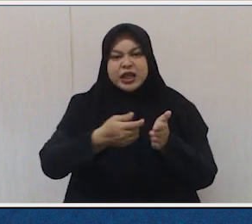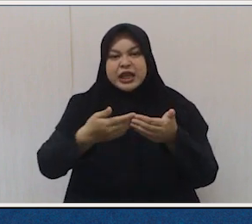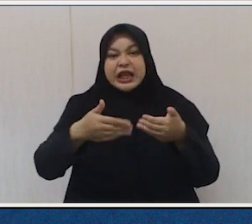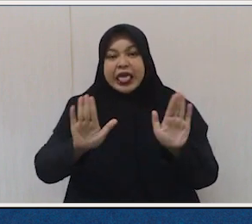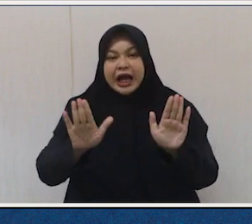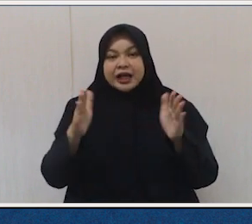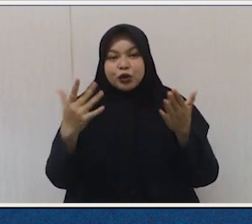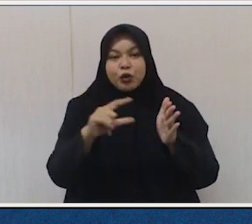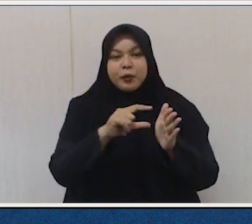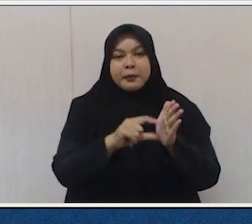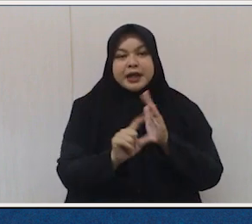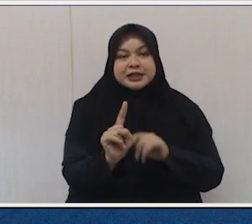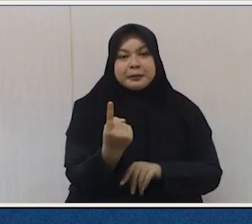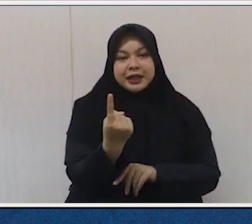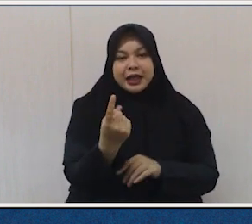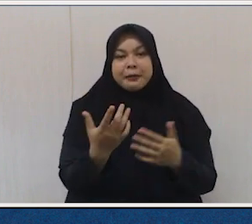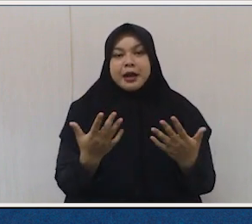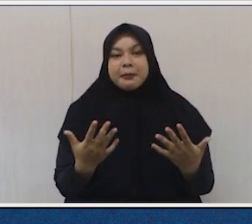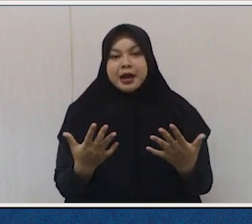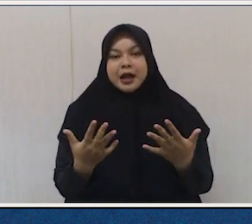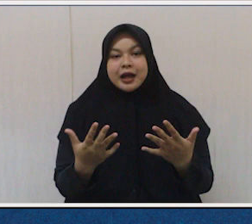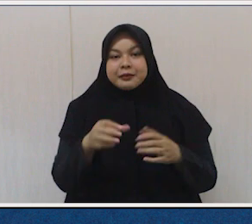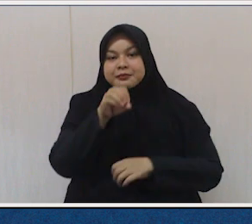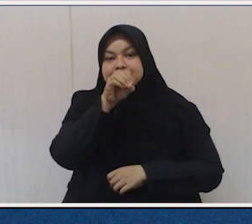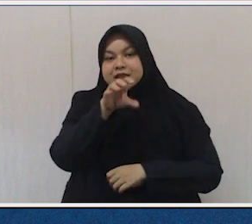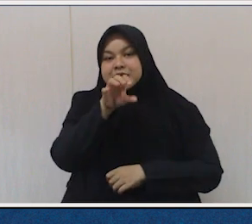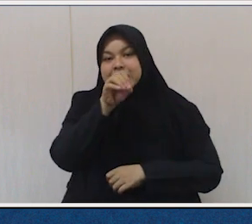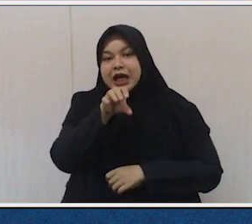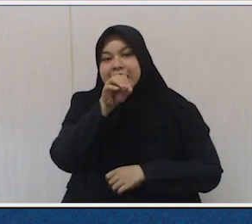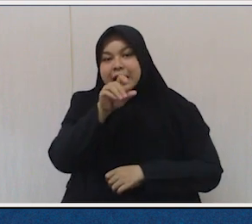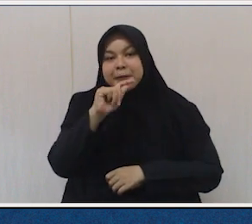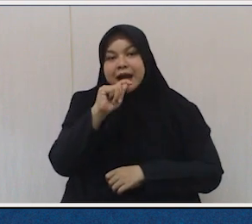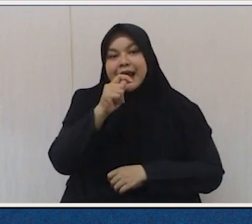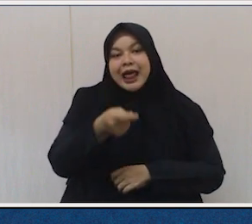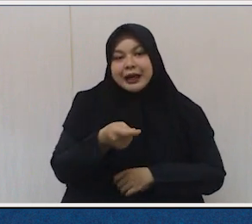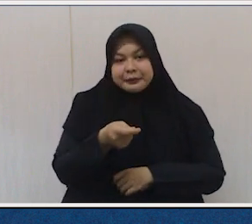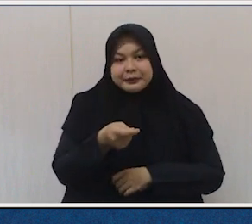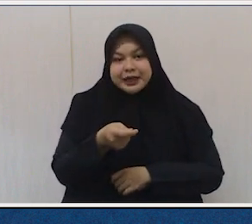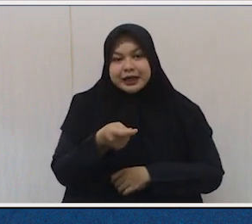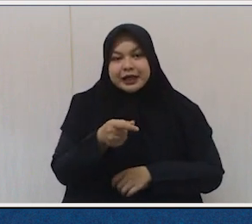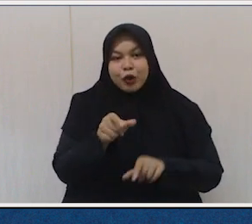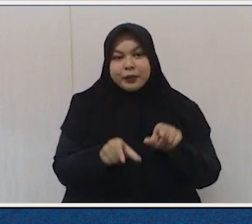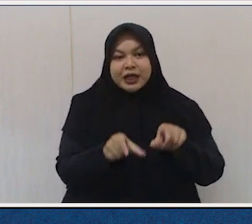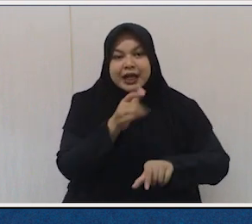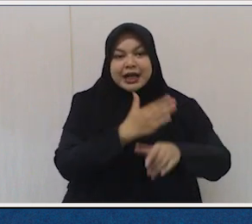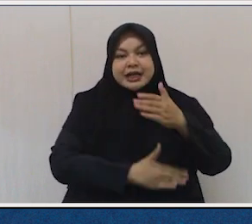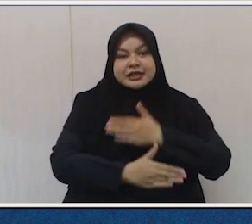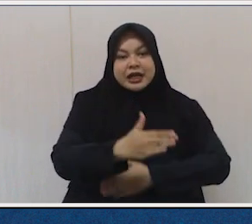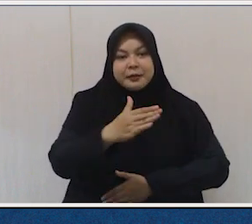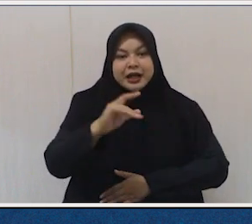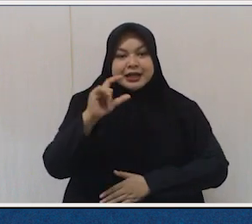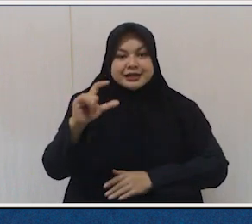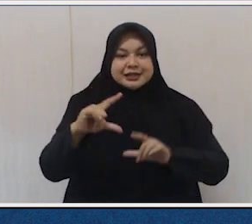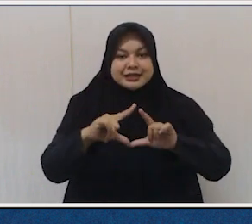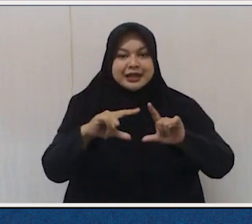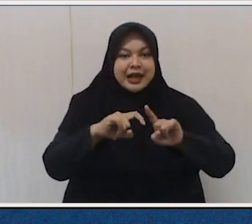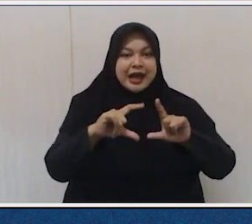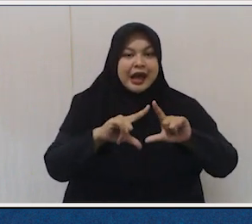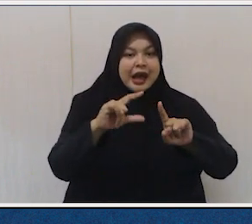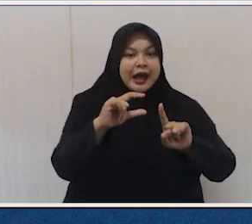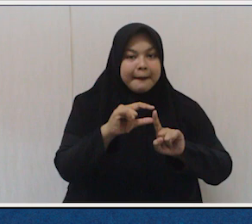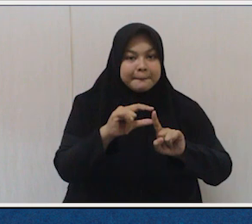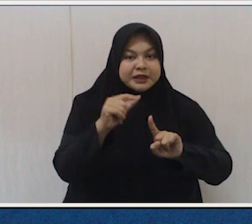pasal pertamanya yaitu pernyataan atau rekognisi terkait dengan bahwa penan disabilitas adalah cakap hukumah itu satu